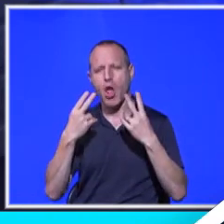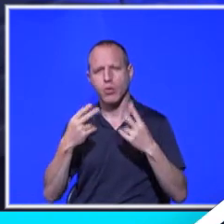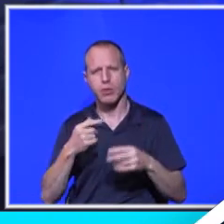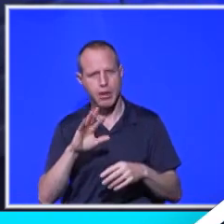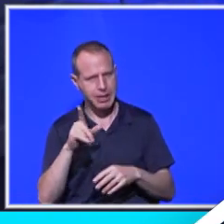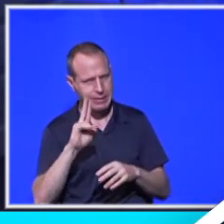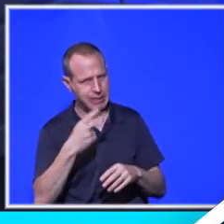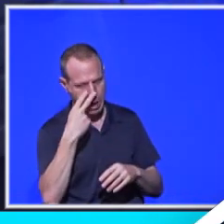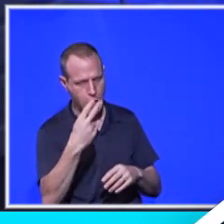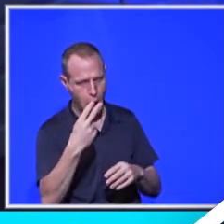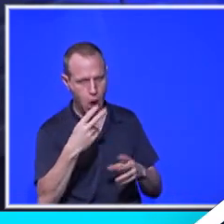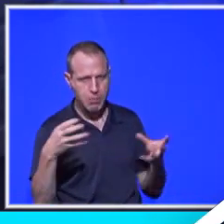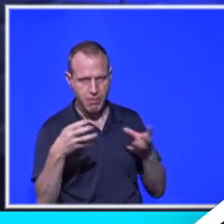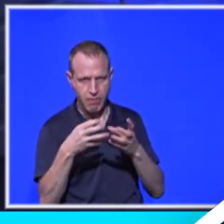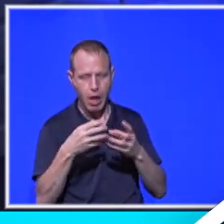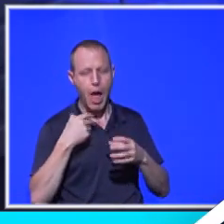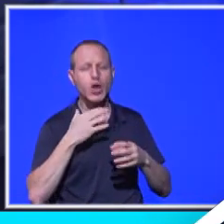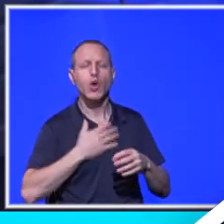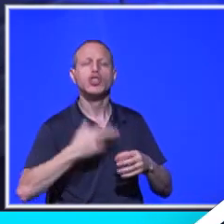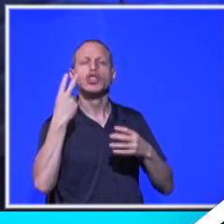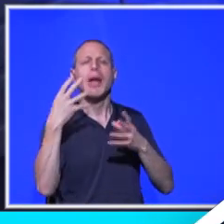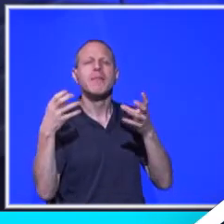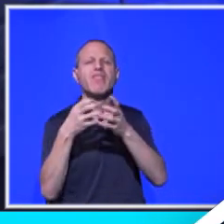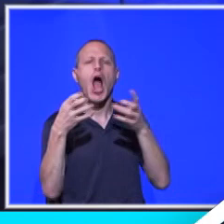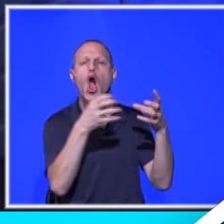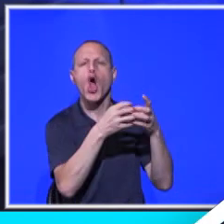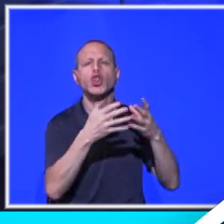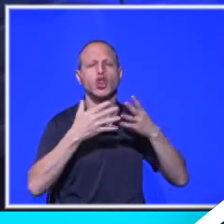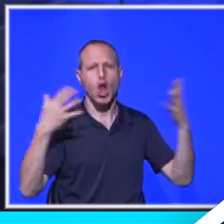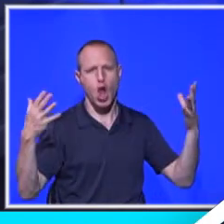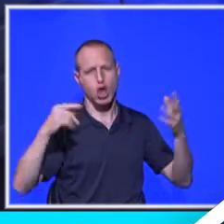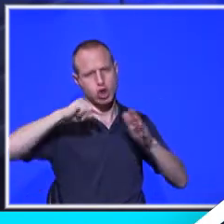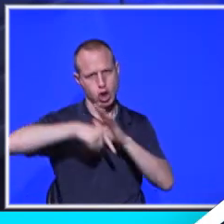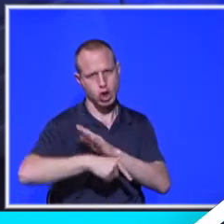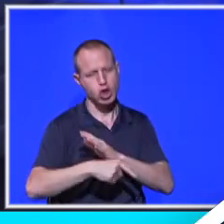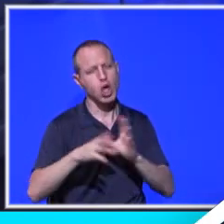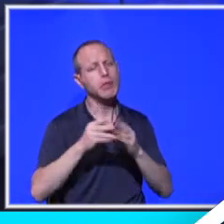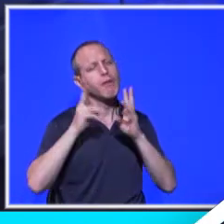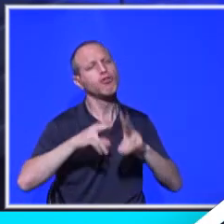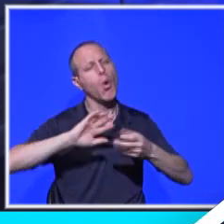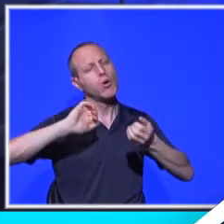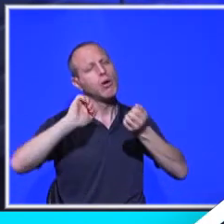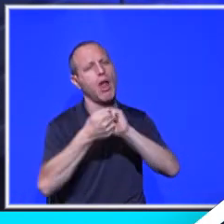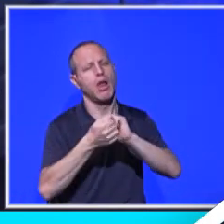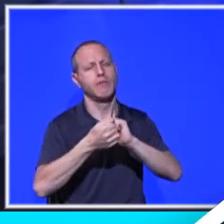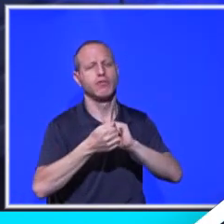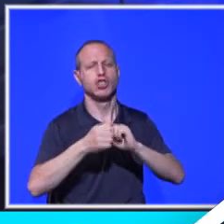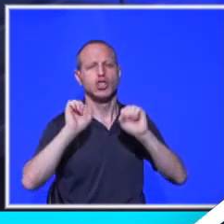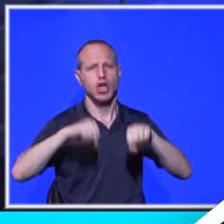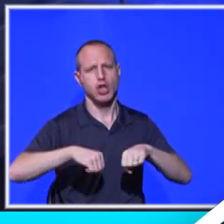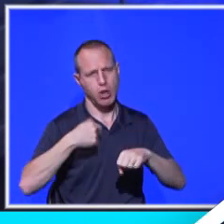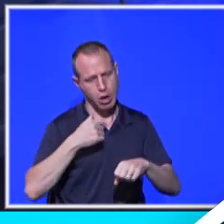שתי מפלגות גדולות ושורשיות, עם אפשרות ריאלית לחילופי שלטון. אני איש ליכוד, אני רוצה שהליכוד יהיה בשלטון לעוד הרבה שנים,